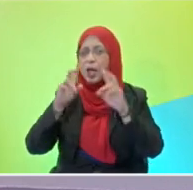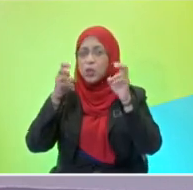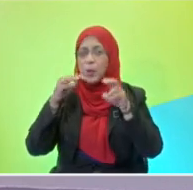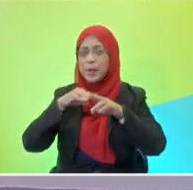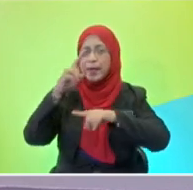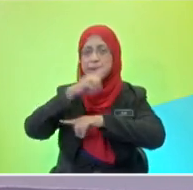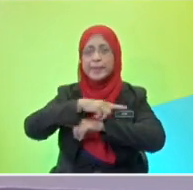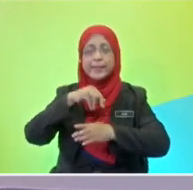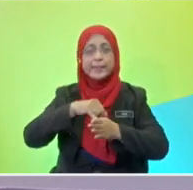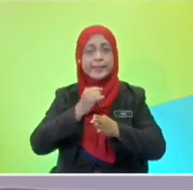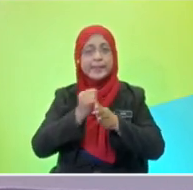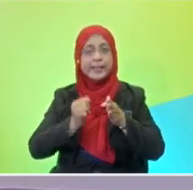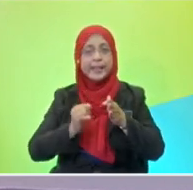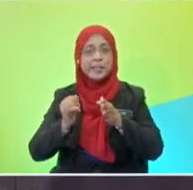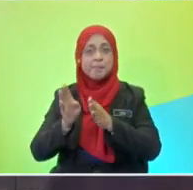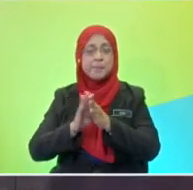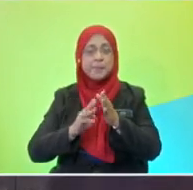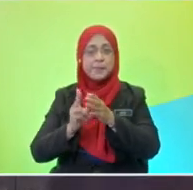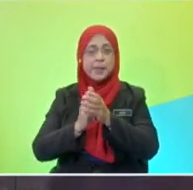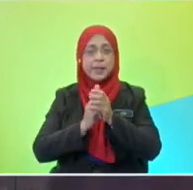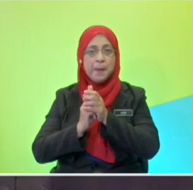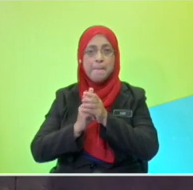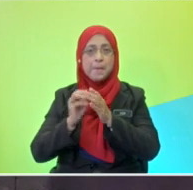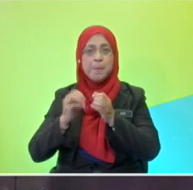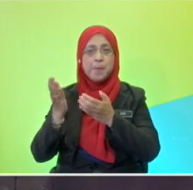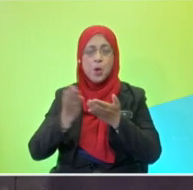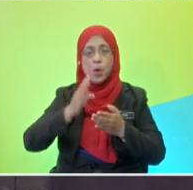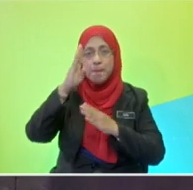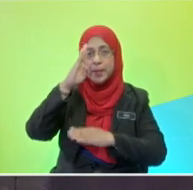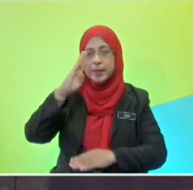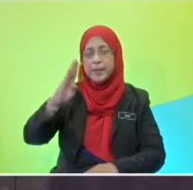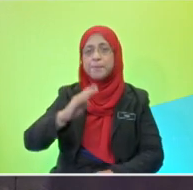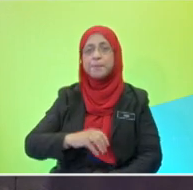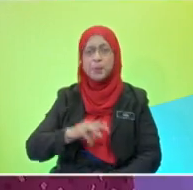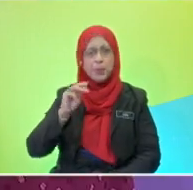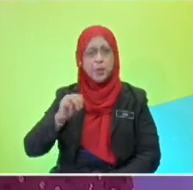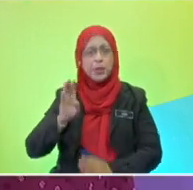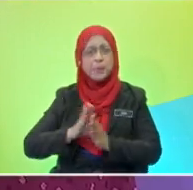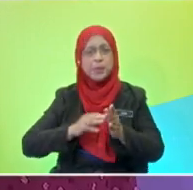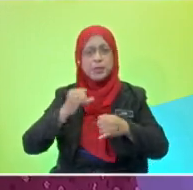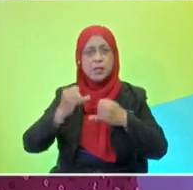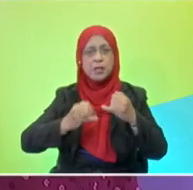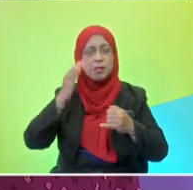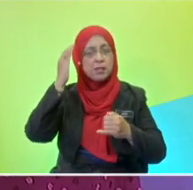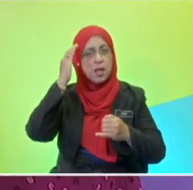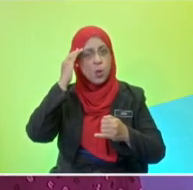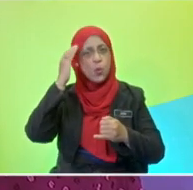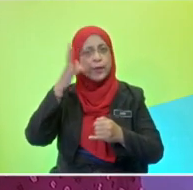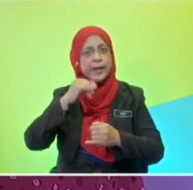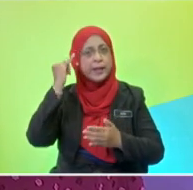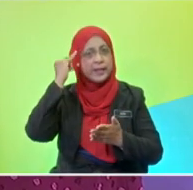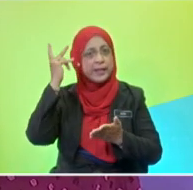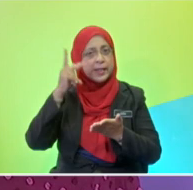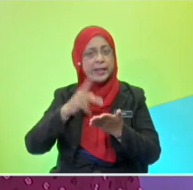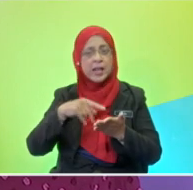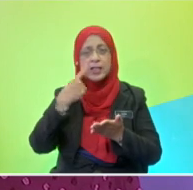giliran sepakat membawa berkah Baiklah saudara murid-murid pada hari ini berjaya mengetahui dan dah kenal siapa